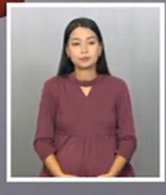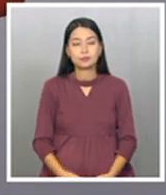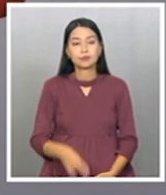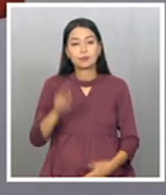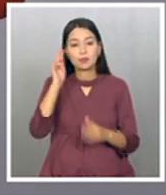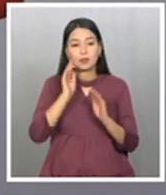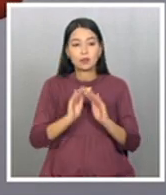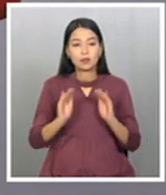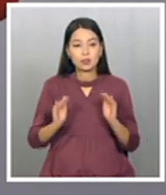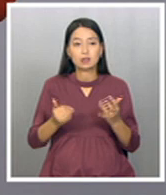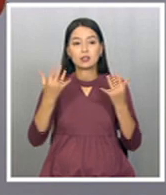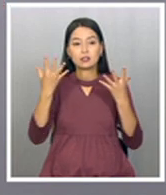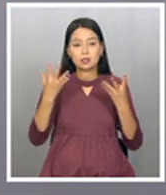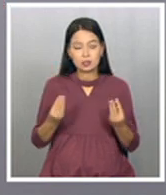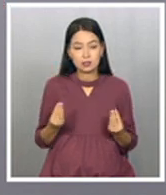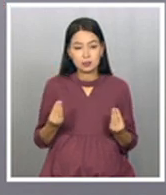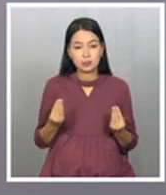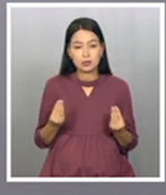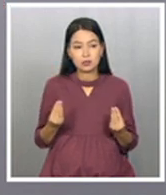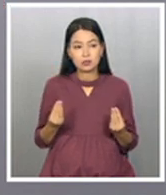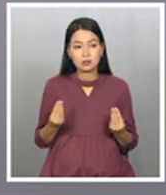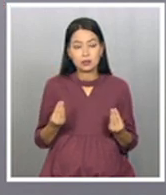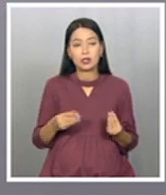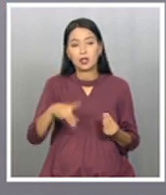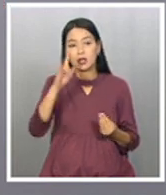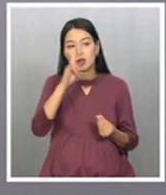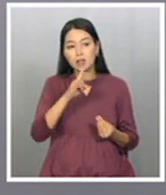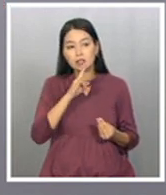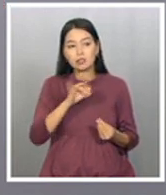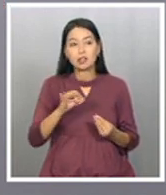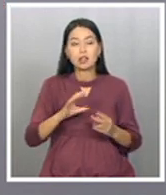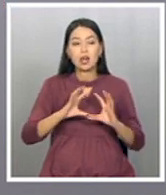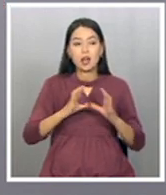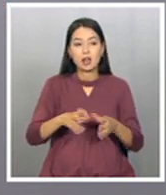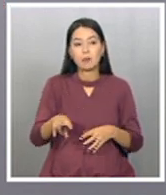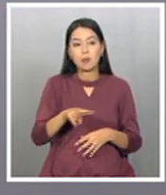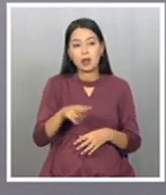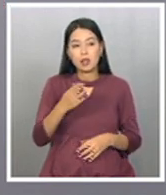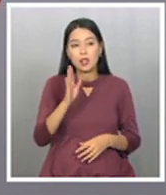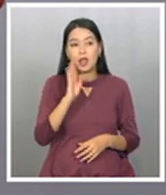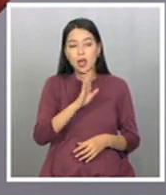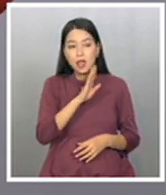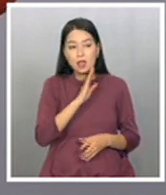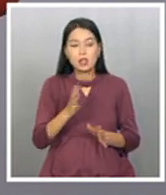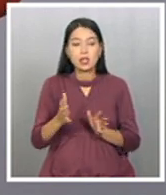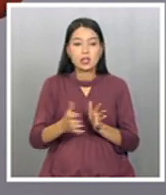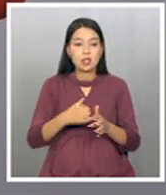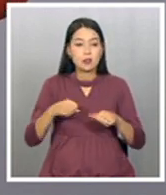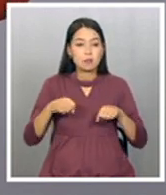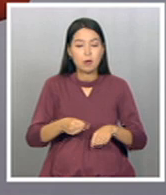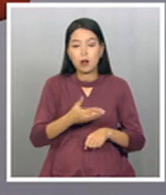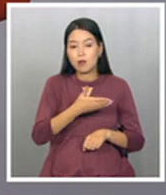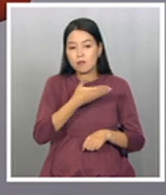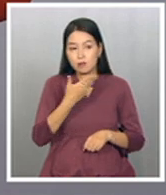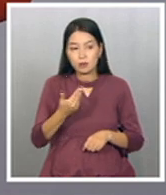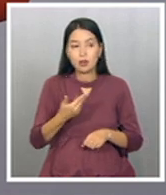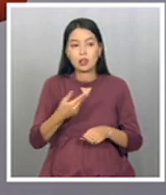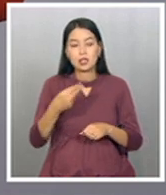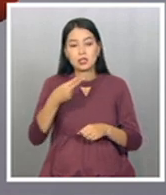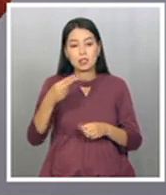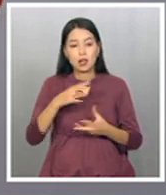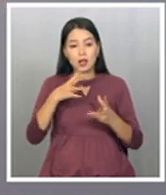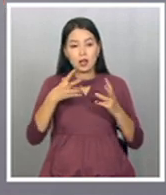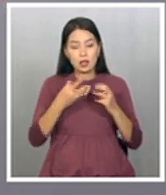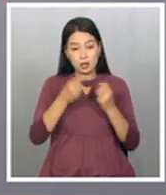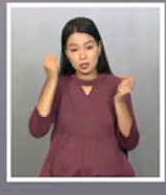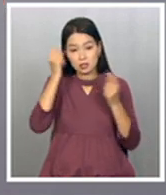Оқушылар, бүгінгі сабақта қазақ және әлем әдебиетіндегі әйел теңсіздігі тақырыбын салыстыра